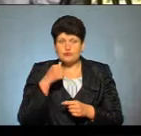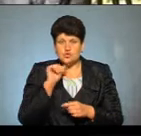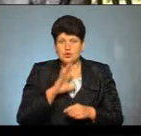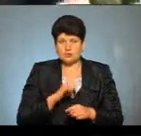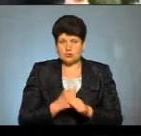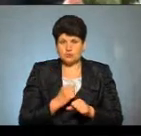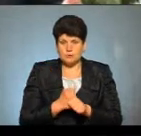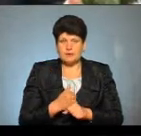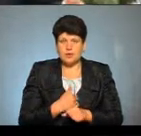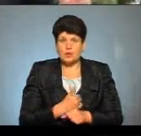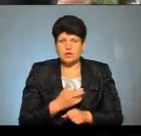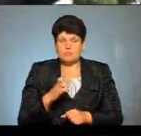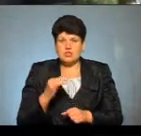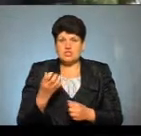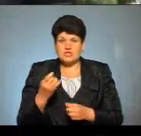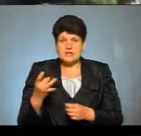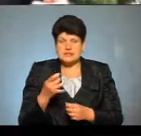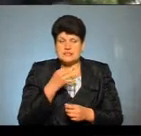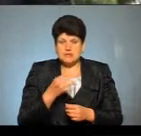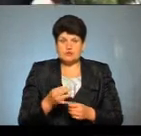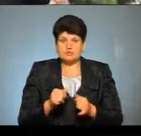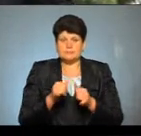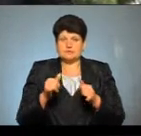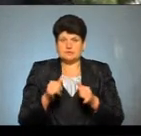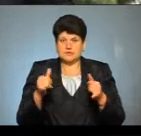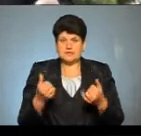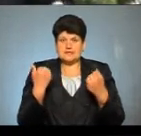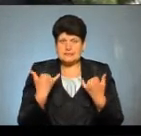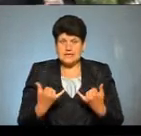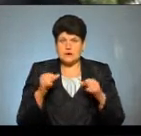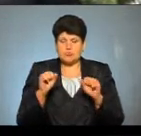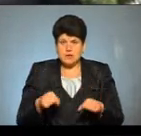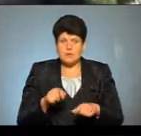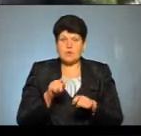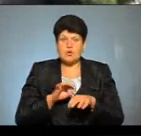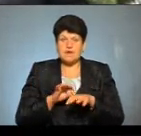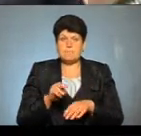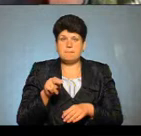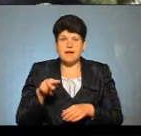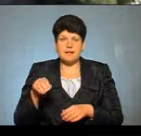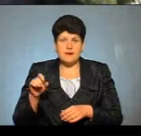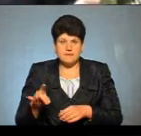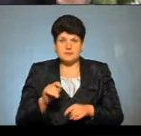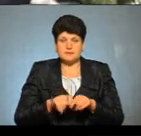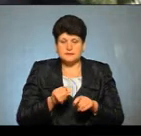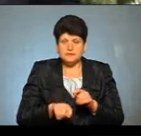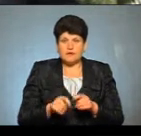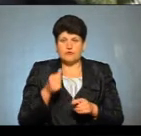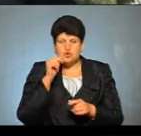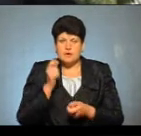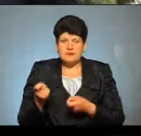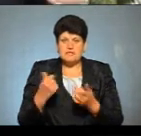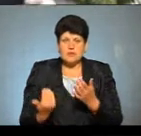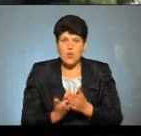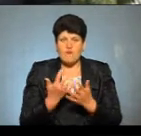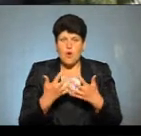проведено. І ми хотів би ще раз сказати, що ми нарощуємо зараз можливості проведення ПЛР-тестування, в зв'язку з тим, що вчора також і приїхало нове